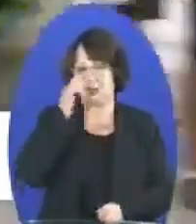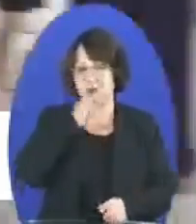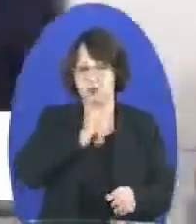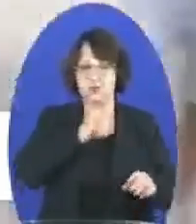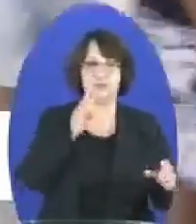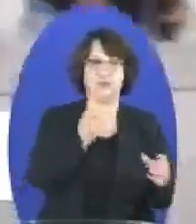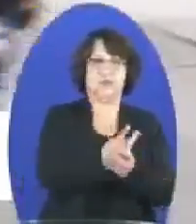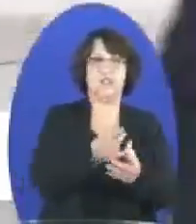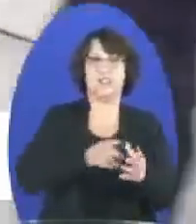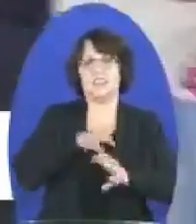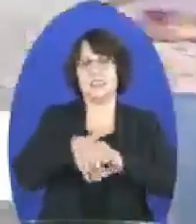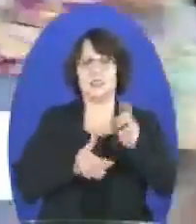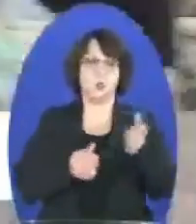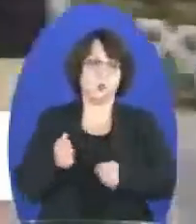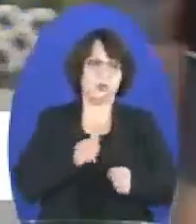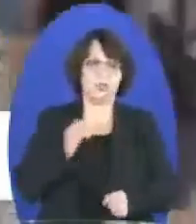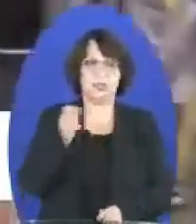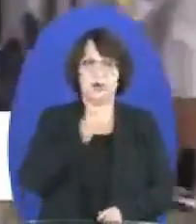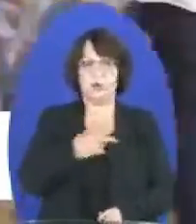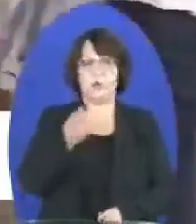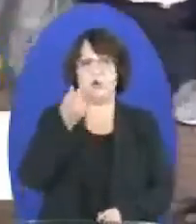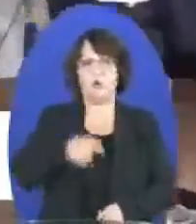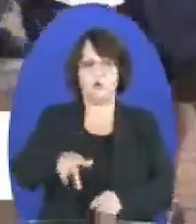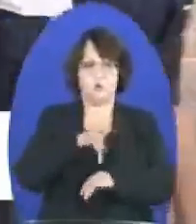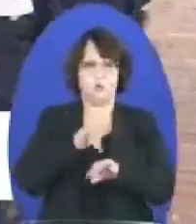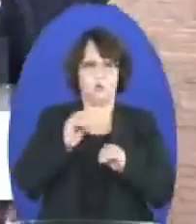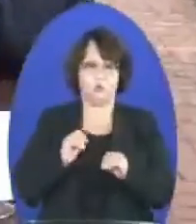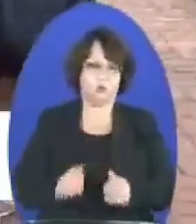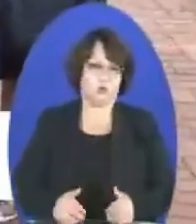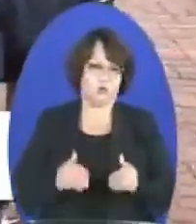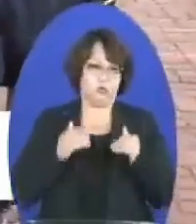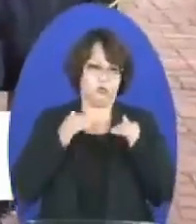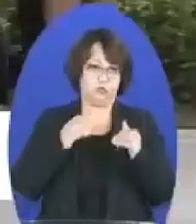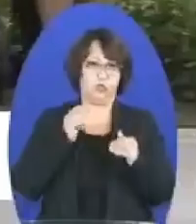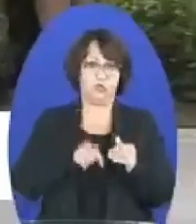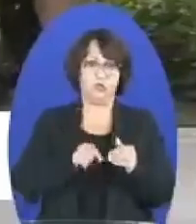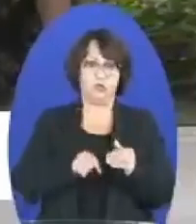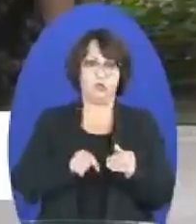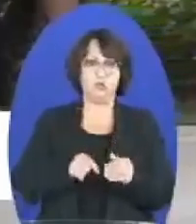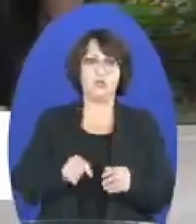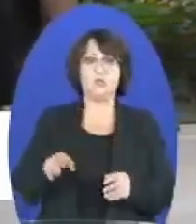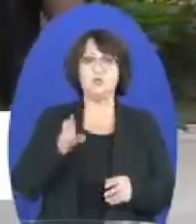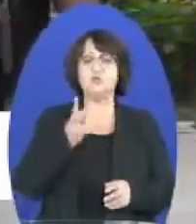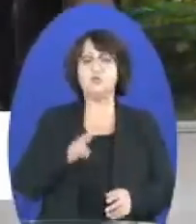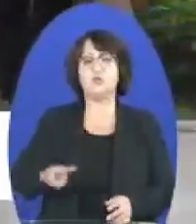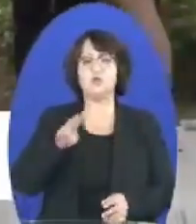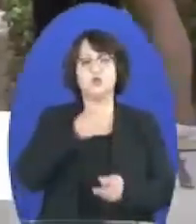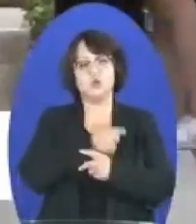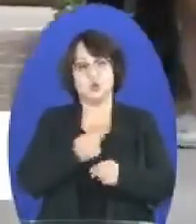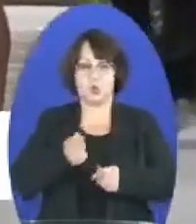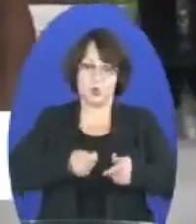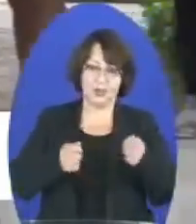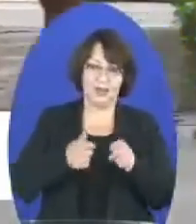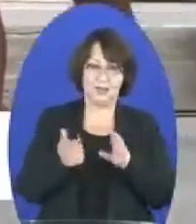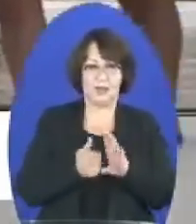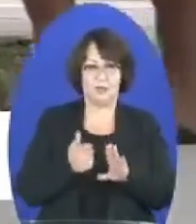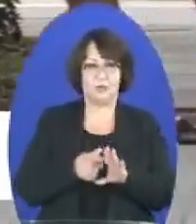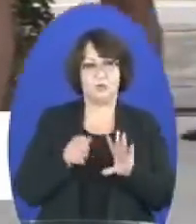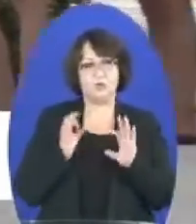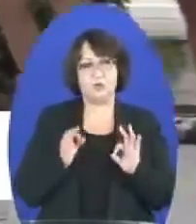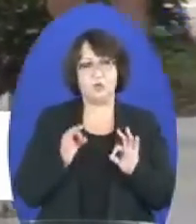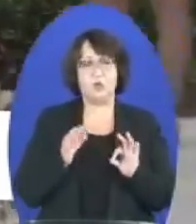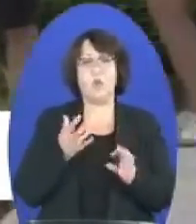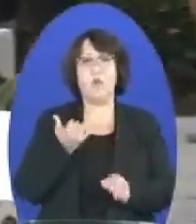дэлхийн худалдаа санхүүгийн гол төвүүдийн нэг болж хөгжсөн. Үүнд нь мэдээж тус бүс нутгийн чөлөөт худалдаа, татварын уян